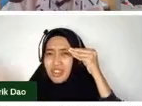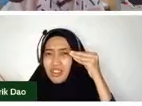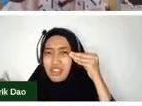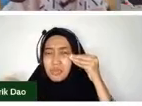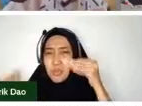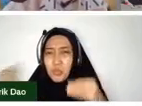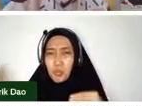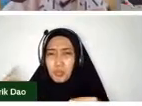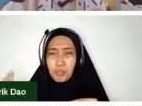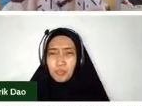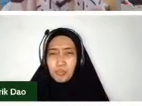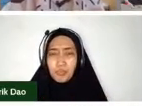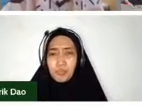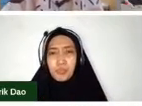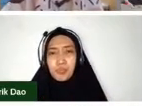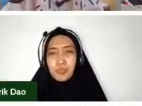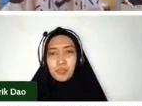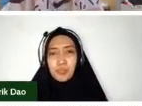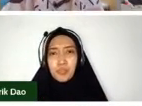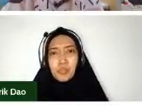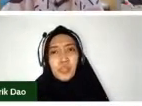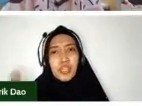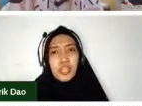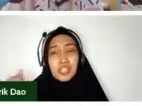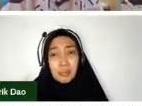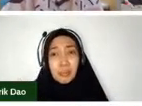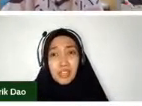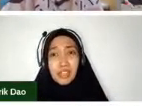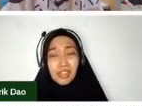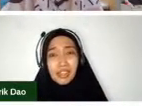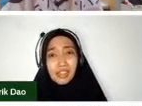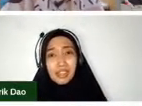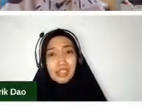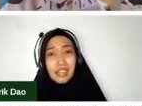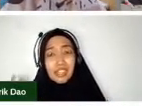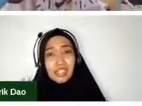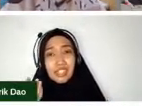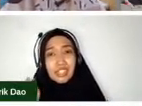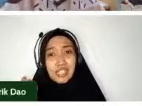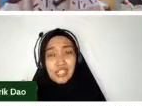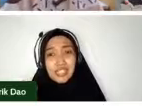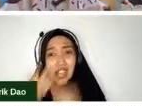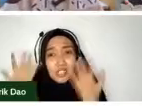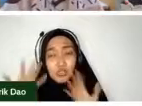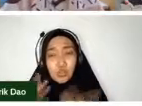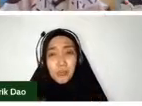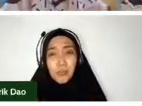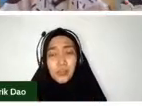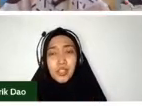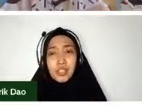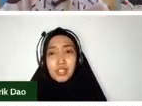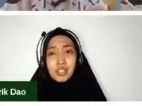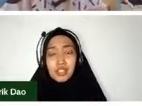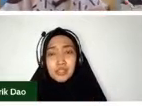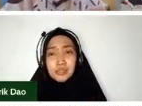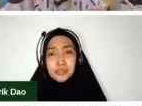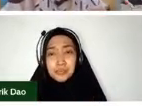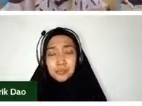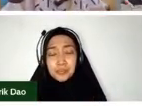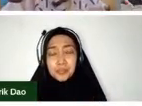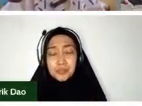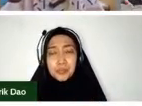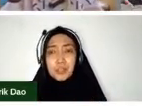reguler. Mungkin tadi sama ya Pak? Sedikit ya, tadi sudah dijelaskan. Iya, jadi memang anak-anak mungkin